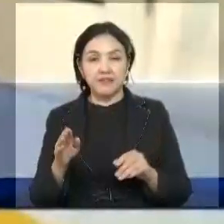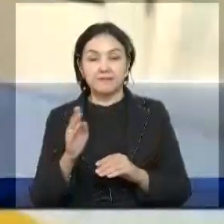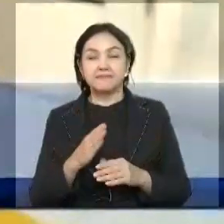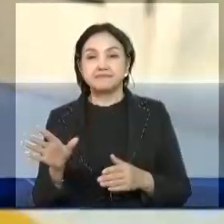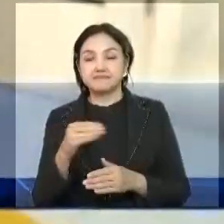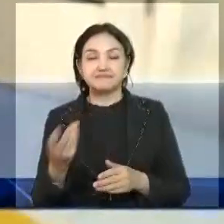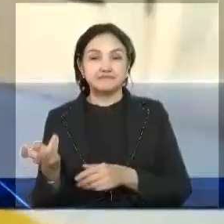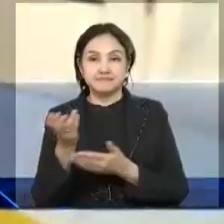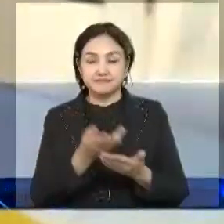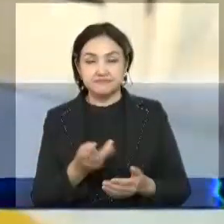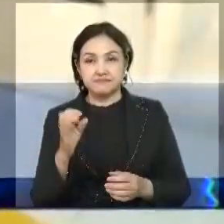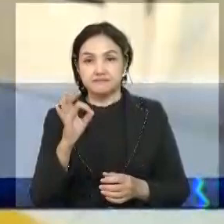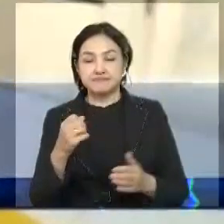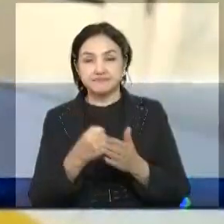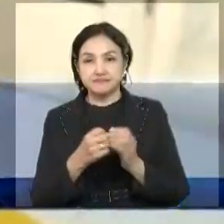не